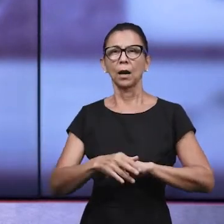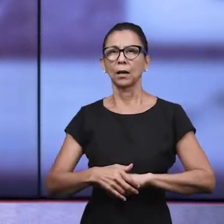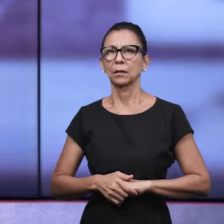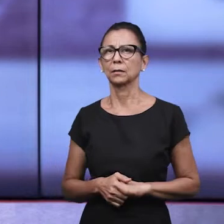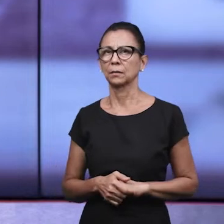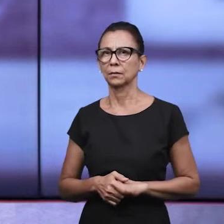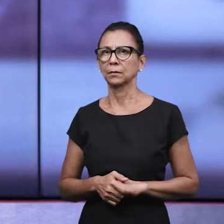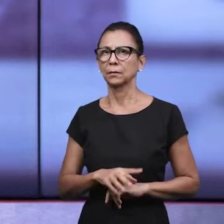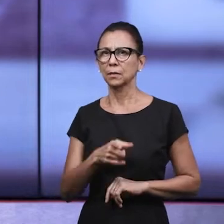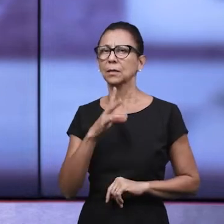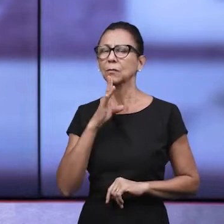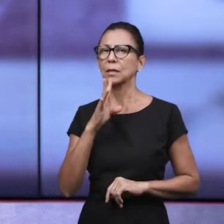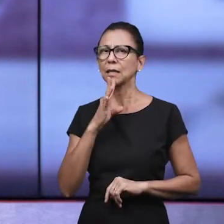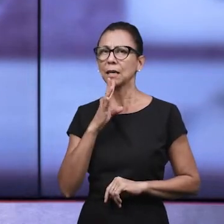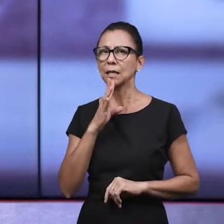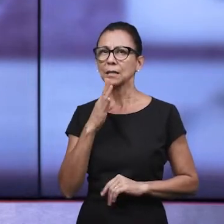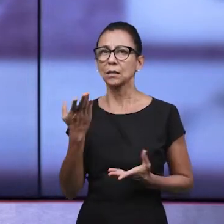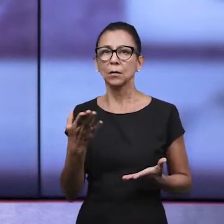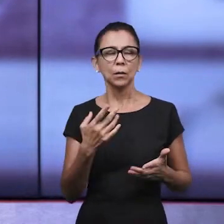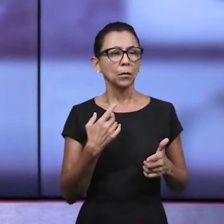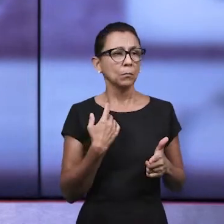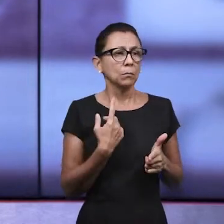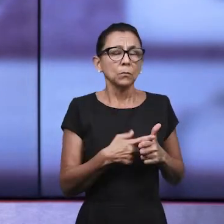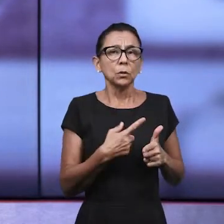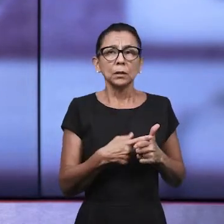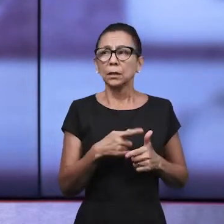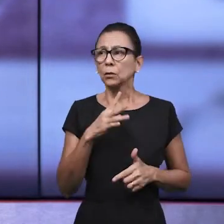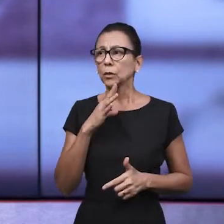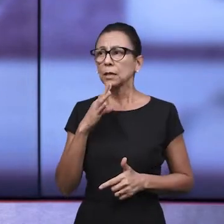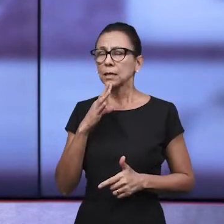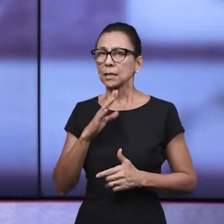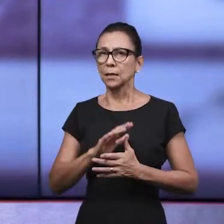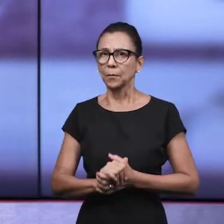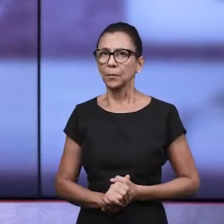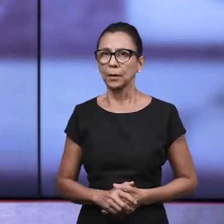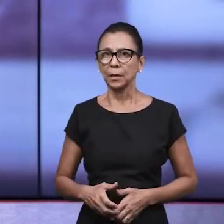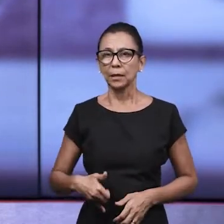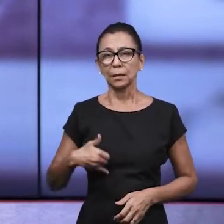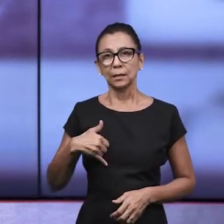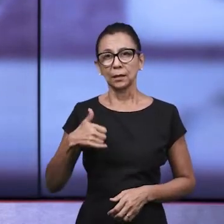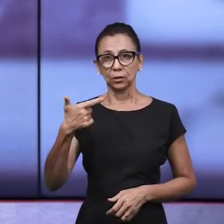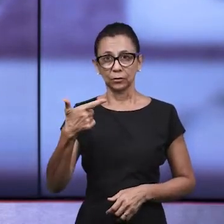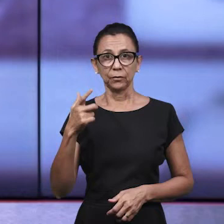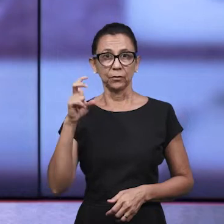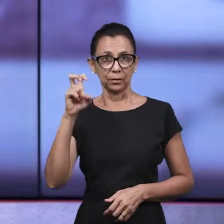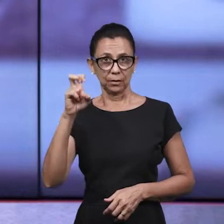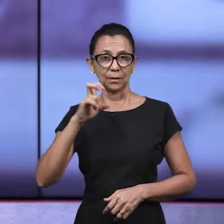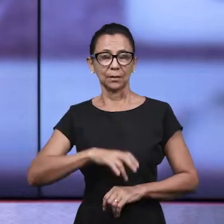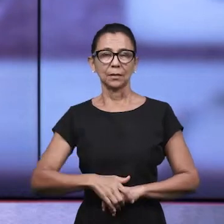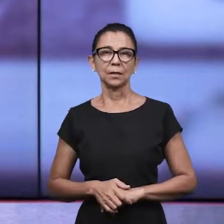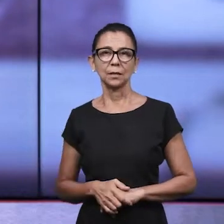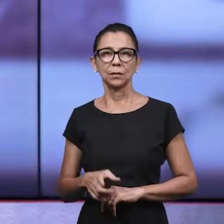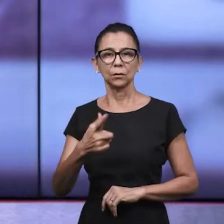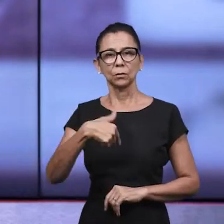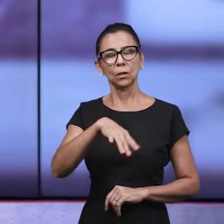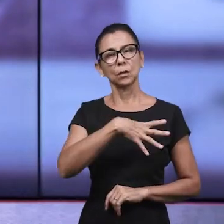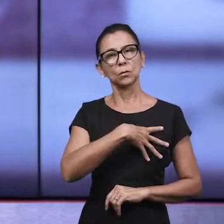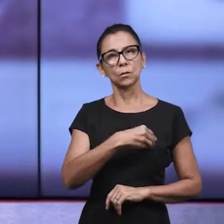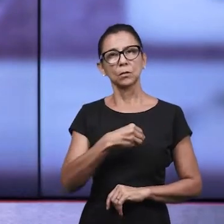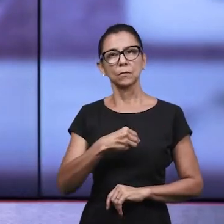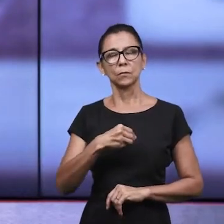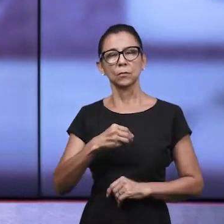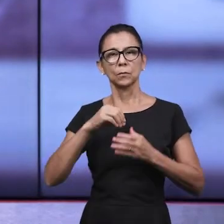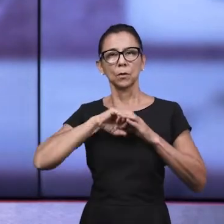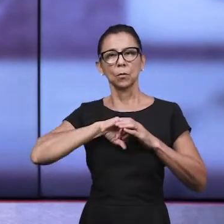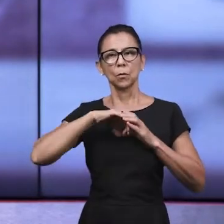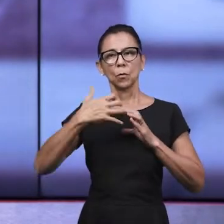qu'ils suivent? Pourquoi on doit connaître? La réponse est simple, parce que jusqu'à 25 ans d'âge, nos enfants sont en processus de formation du